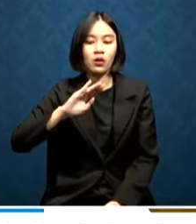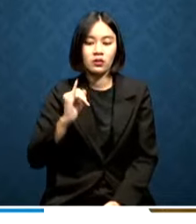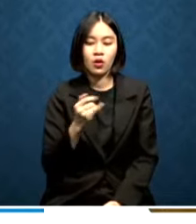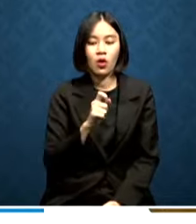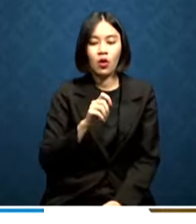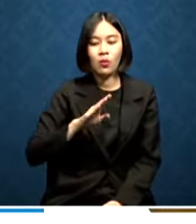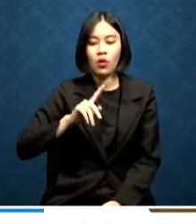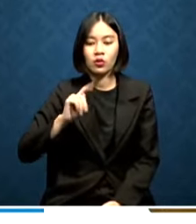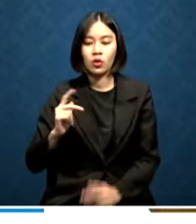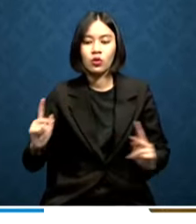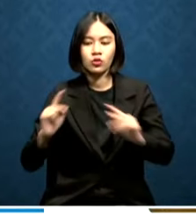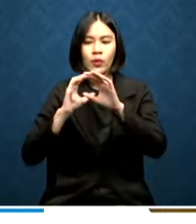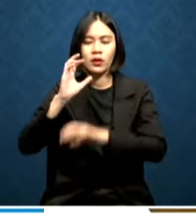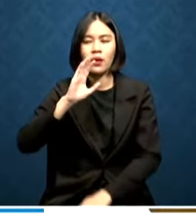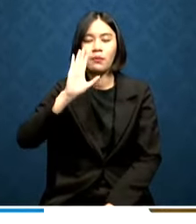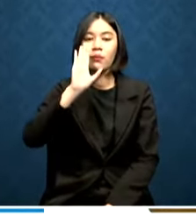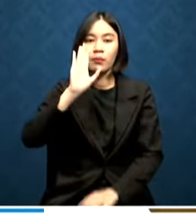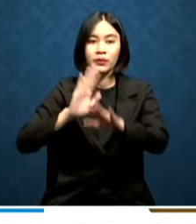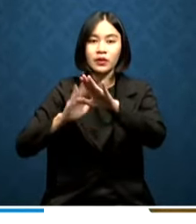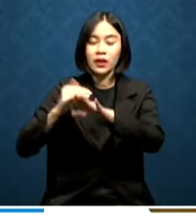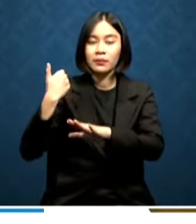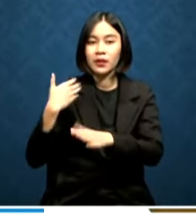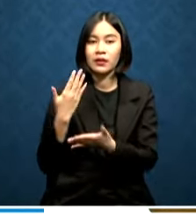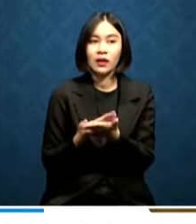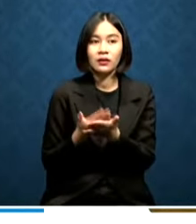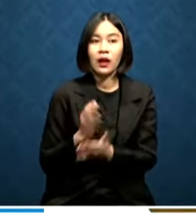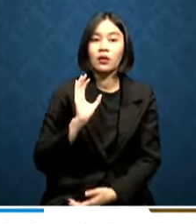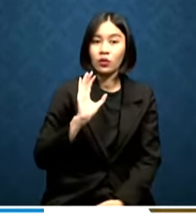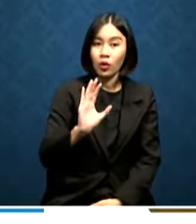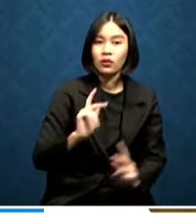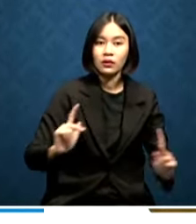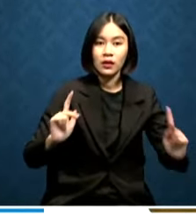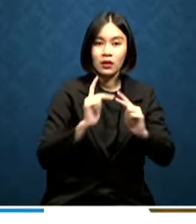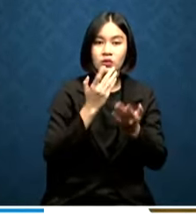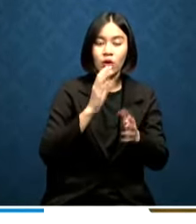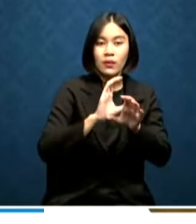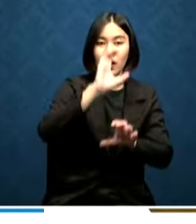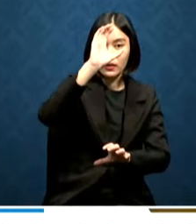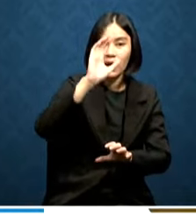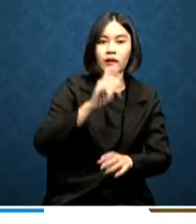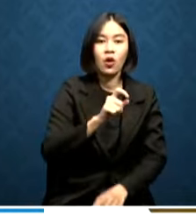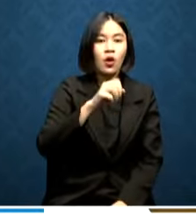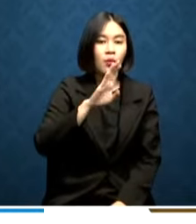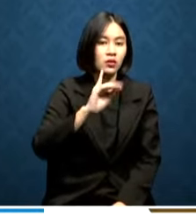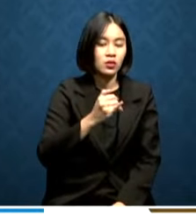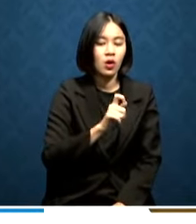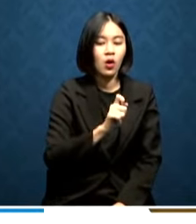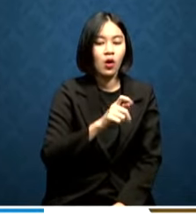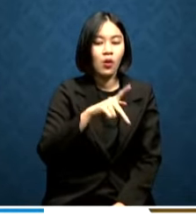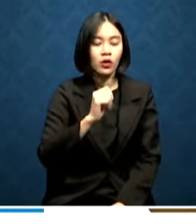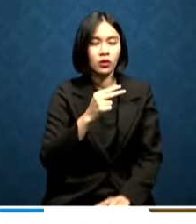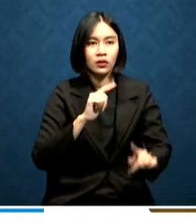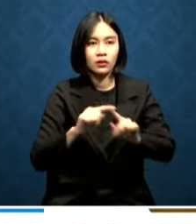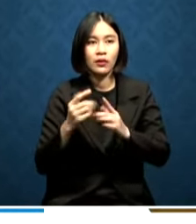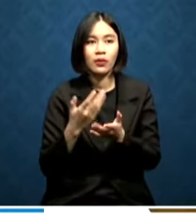มหาไทยแย้งขึ้นมาตรงนี้ว่ามันเป็นเงินของทางมหาไทยของท้องถิ่นเขาเพราะฉะนั้นพอเราไปทำแบบนี้เราไปฝาก